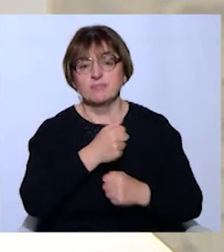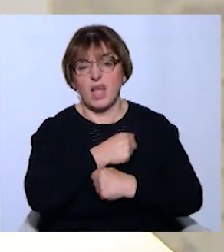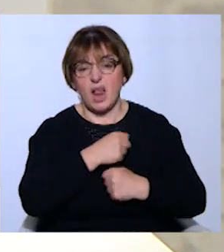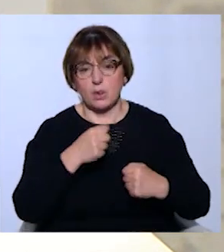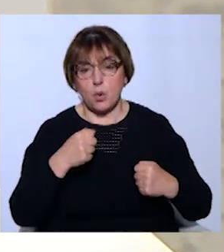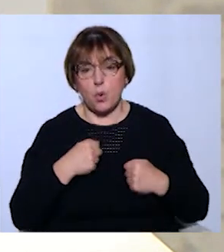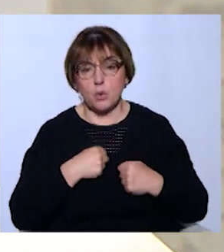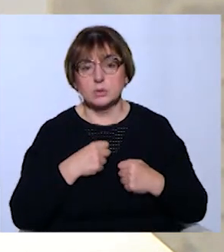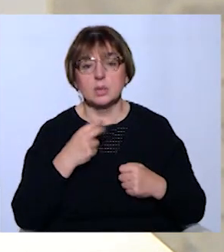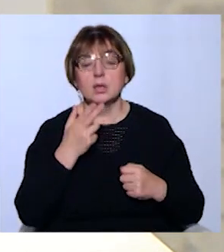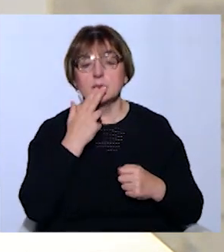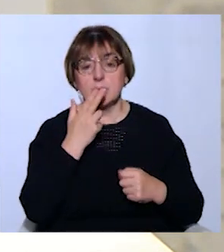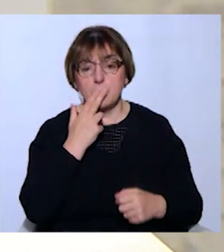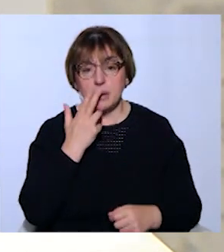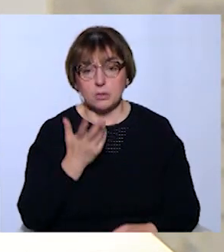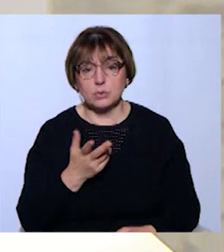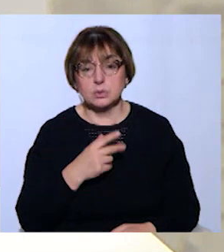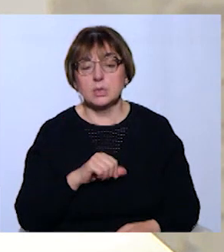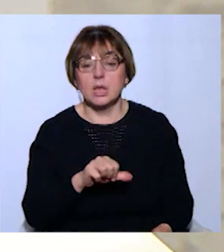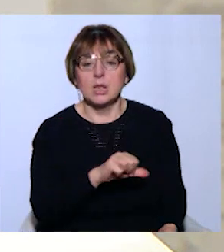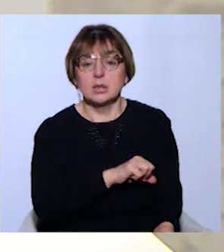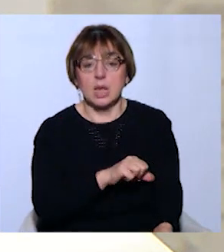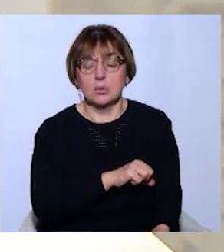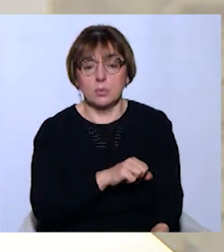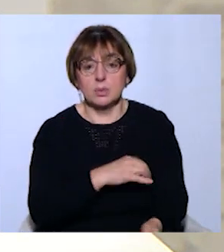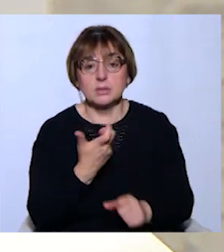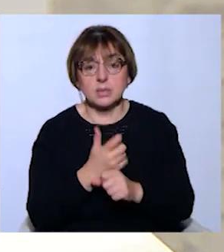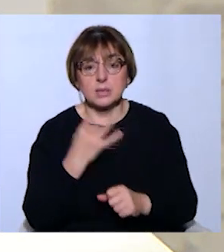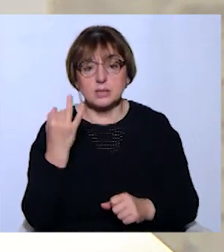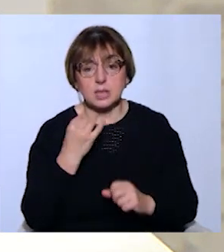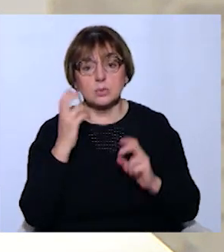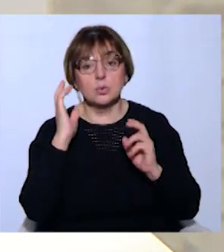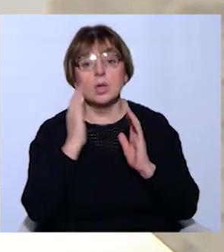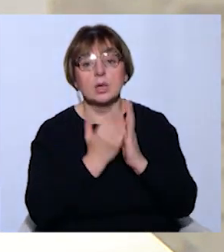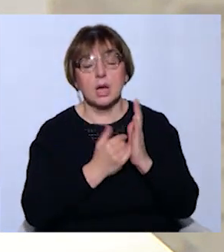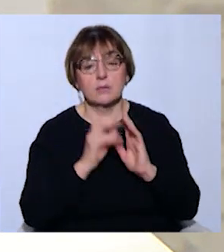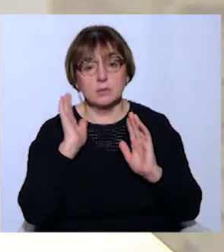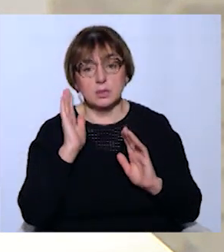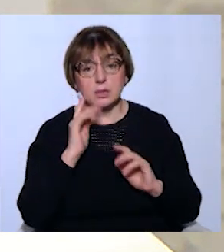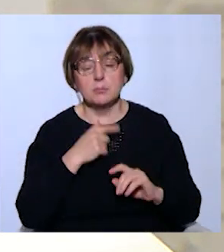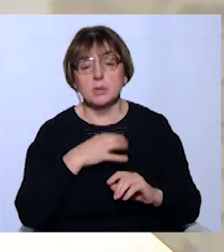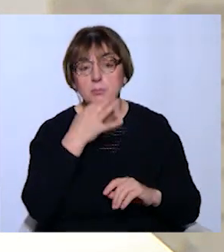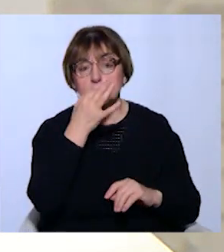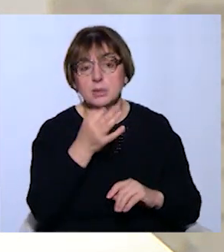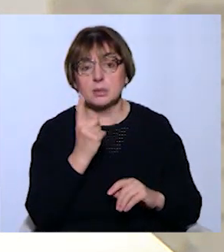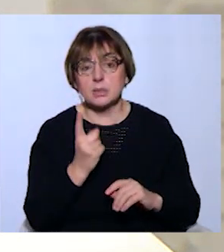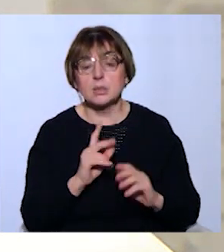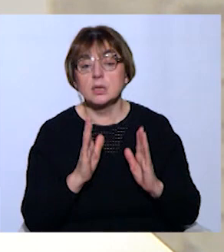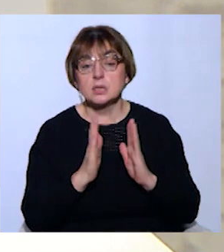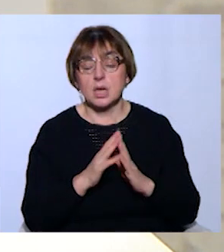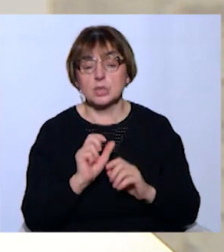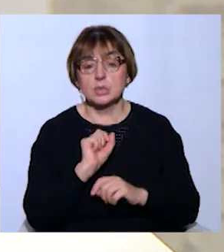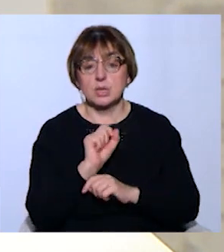ალკოჰოლიზმზე, თამბაქოსა და ნარკომანიაზე. ძალიან საინტერესო გაკვეთილი გელოდებათ ასევე და მინდა მოგცეთ